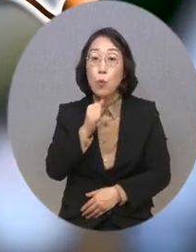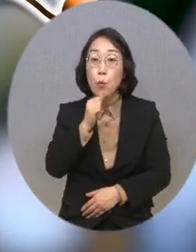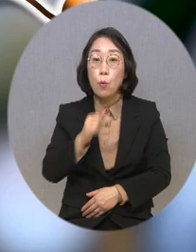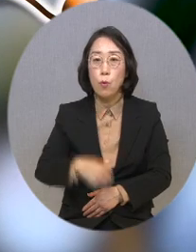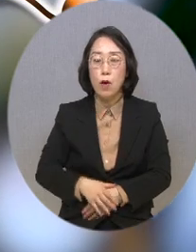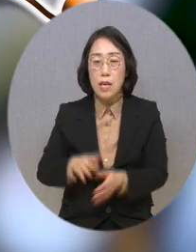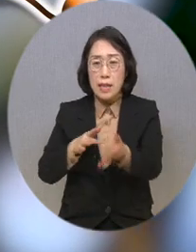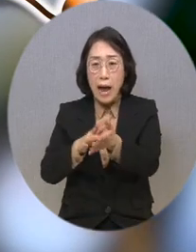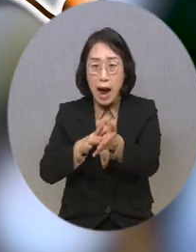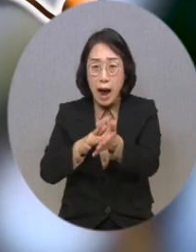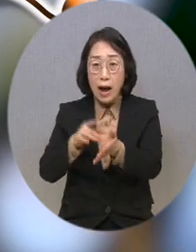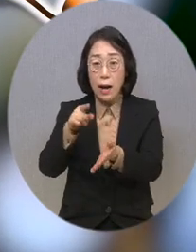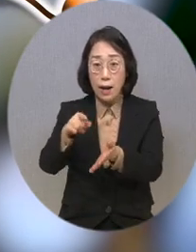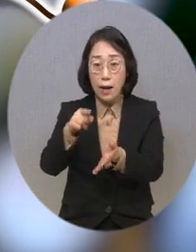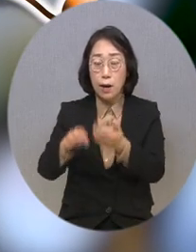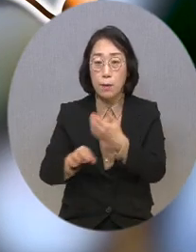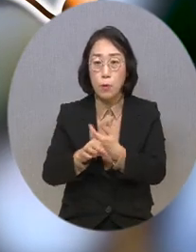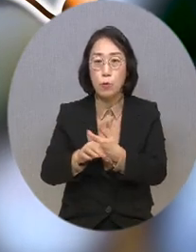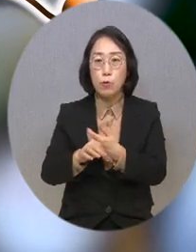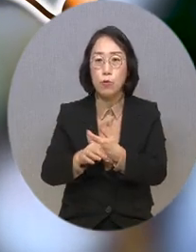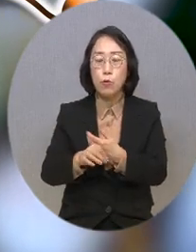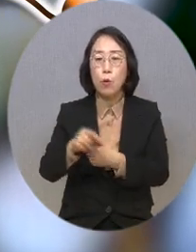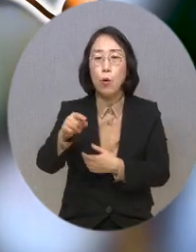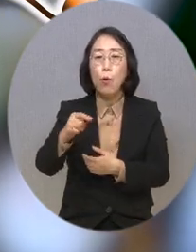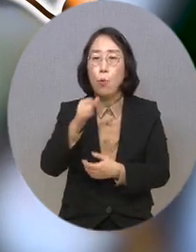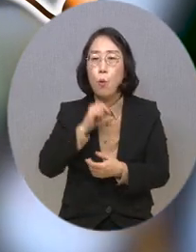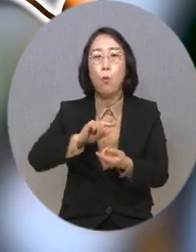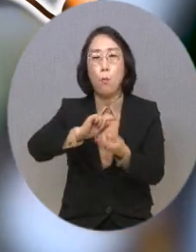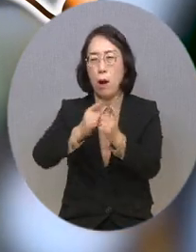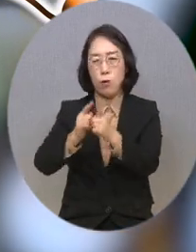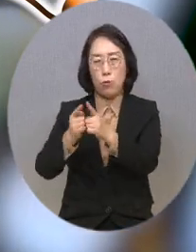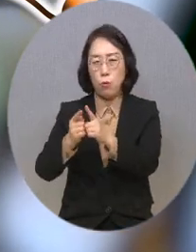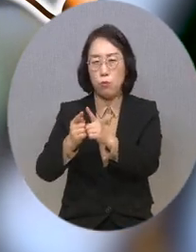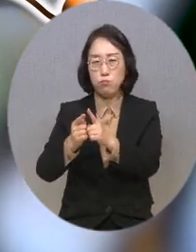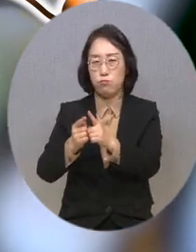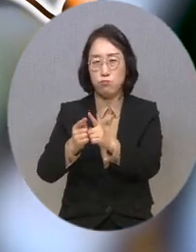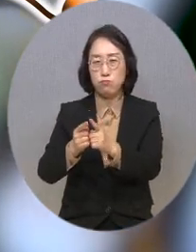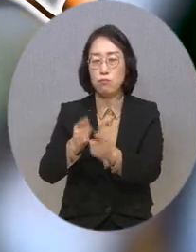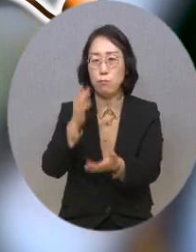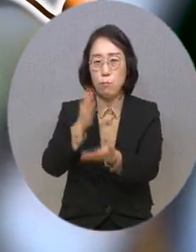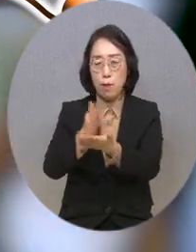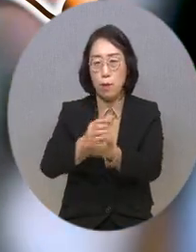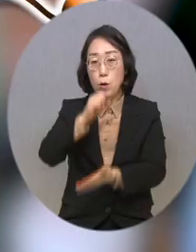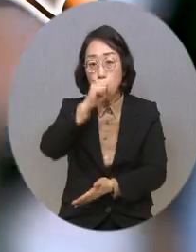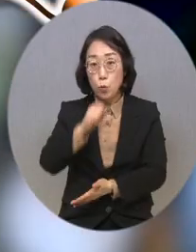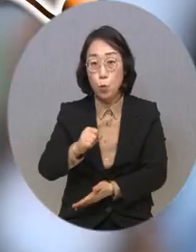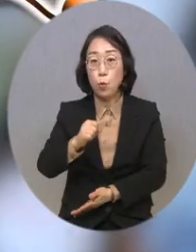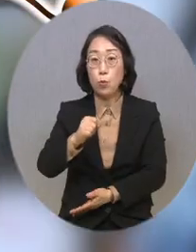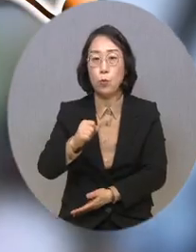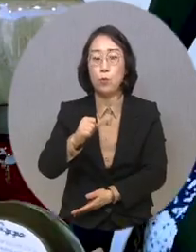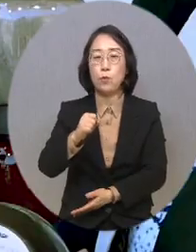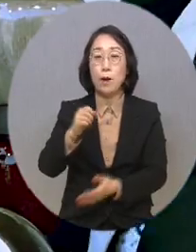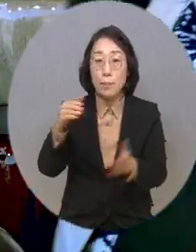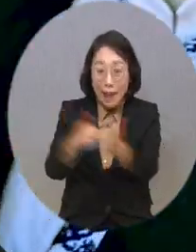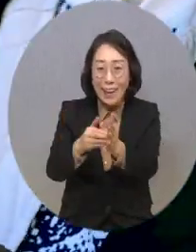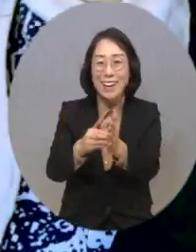하면 그 콩의 유전자가 변이된다고 그러죠? 그죠? 그래서 그런 거 하지 않고 건강한 콩으로 아주